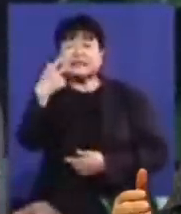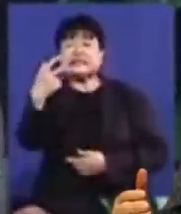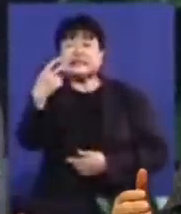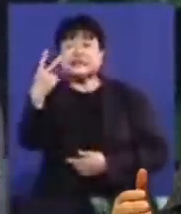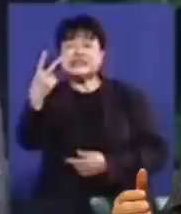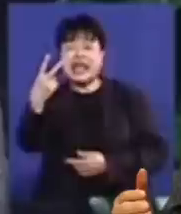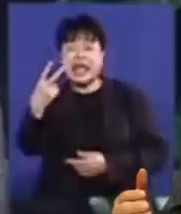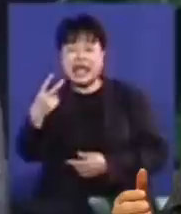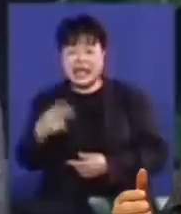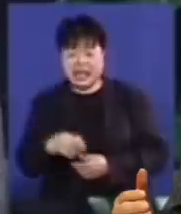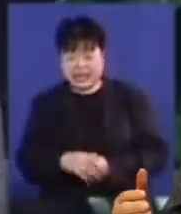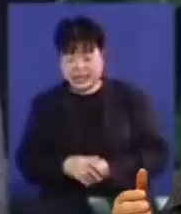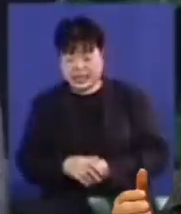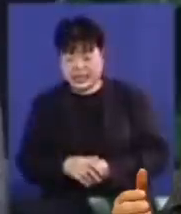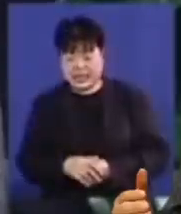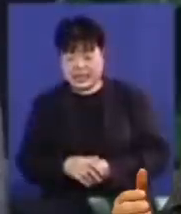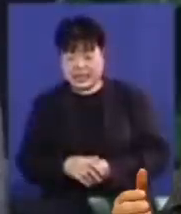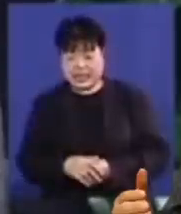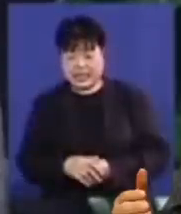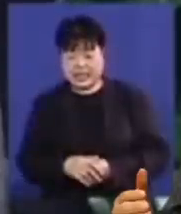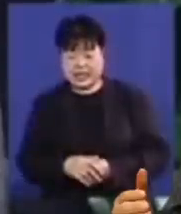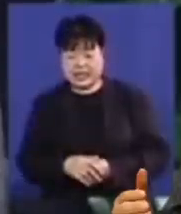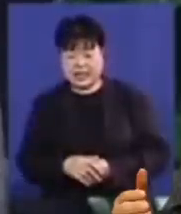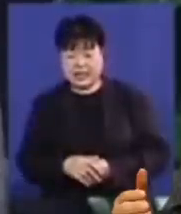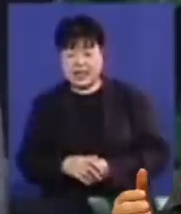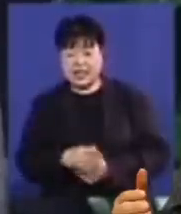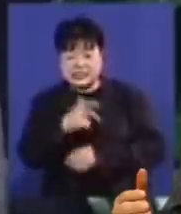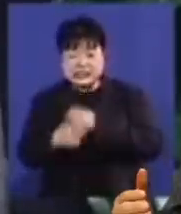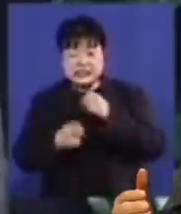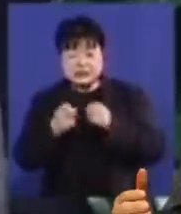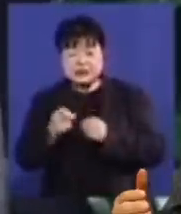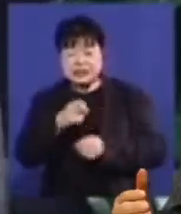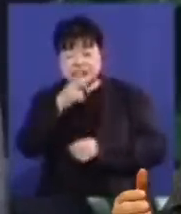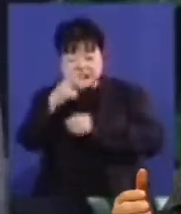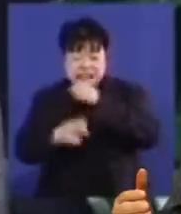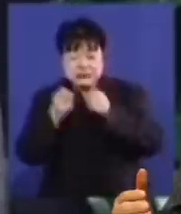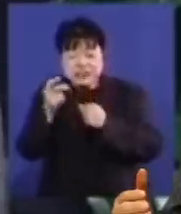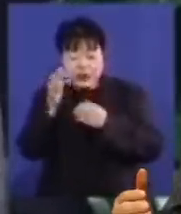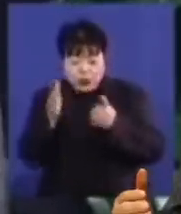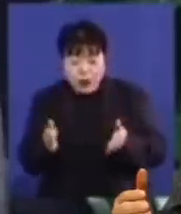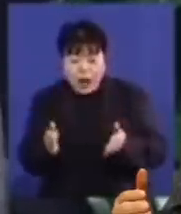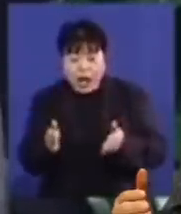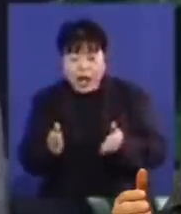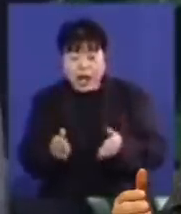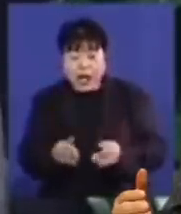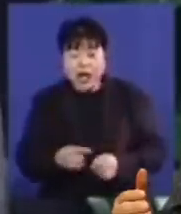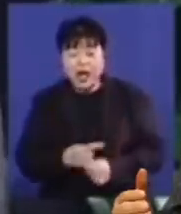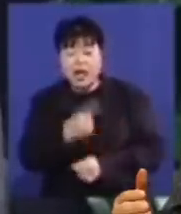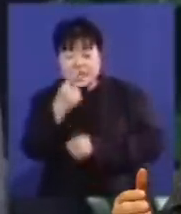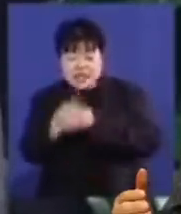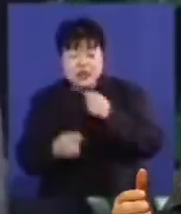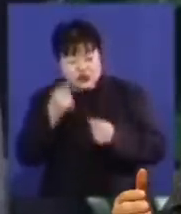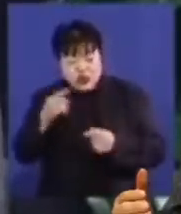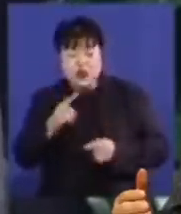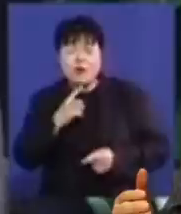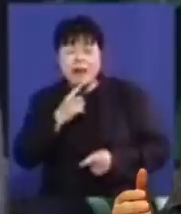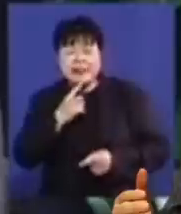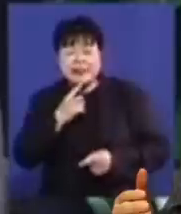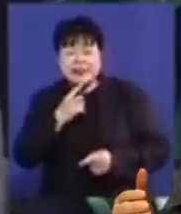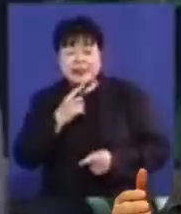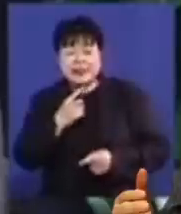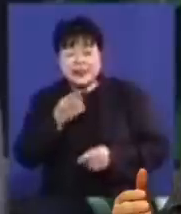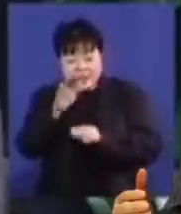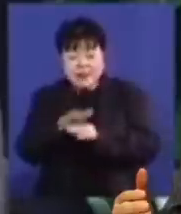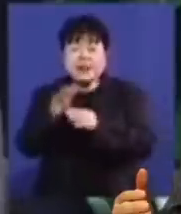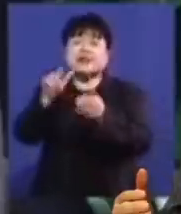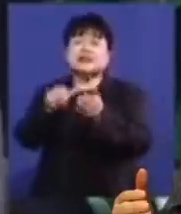72세에 죽는 사람이 1년 6개월 충실하게 교회 와도 더